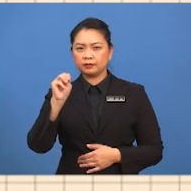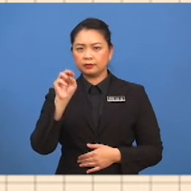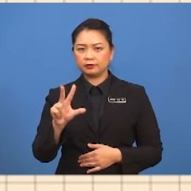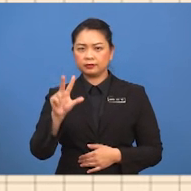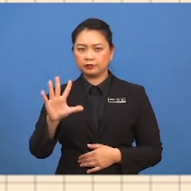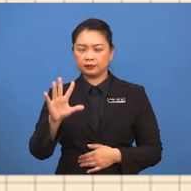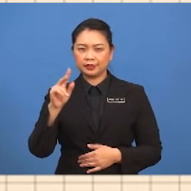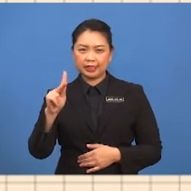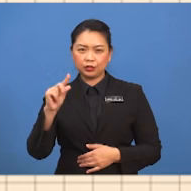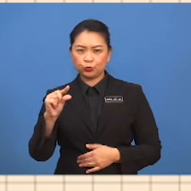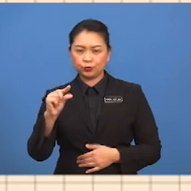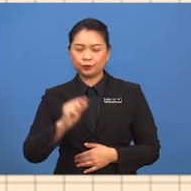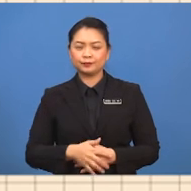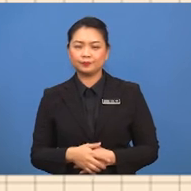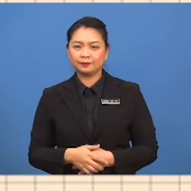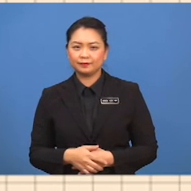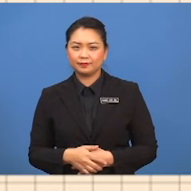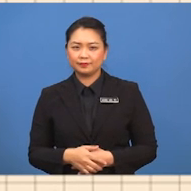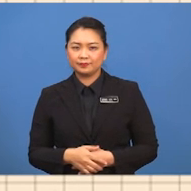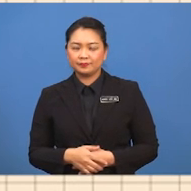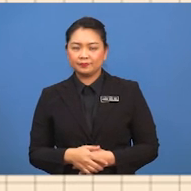35 kilogram?